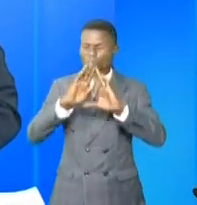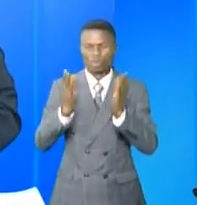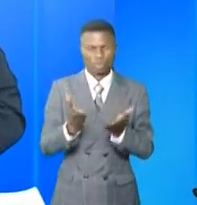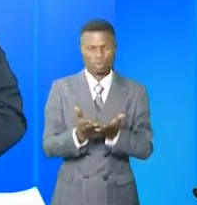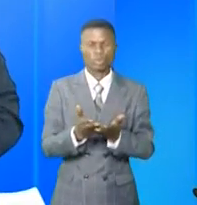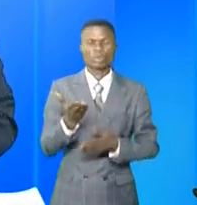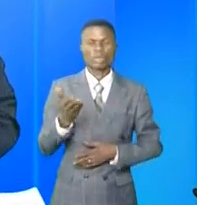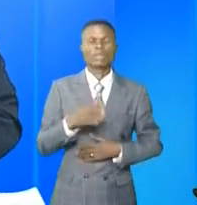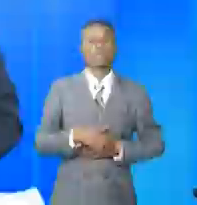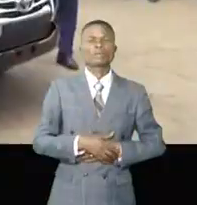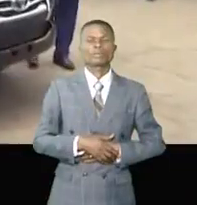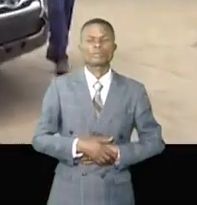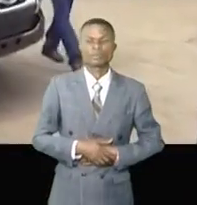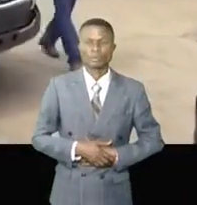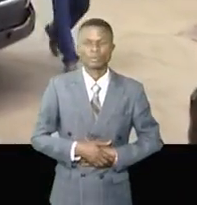détails dans son reportage.